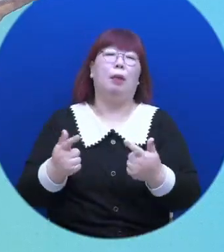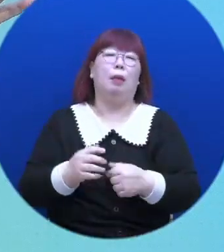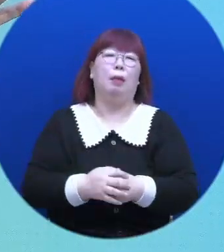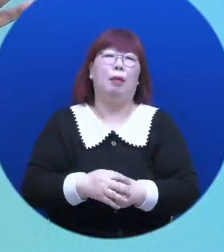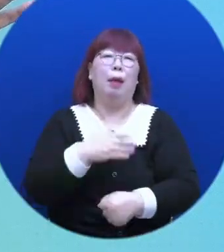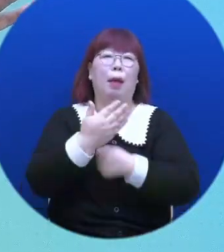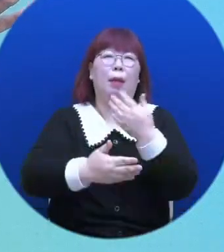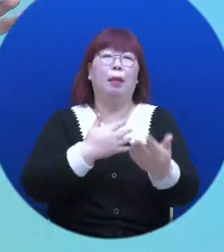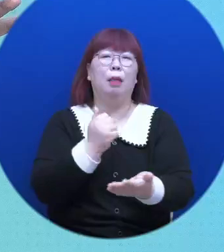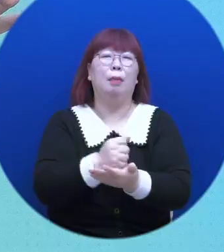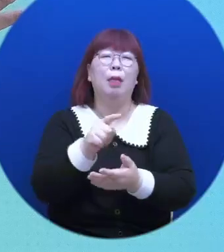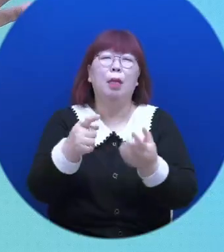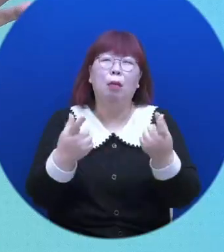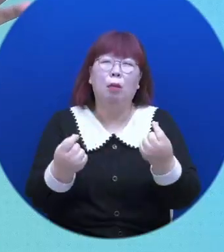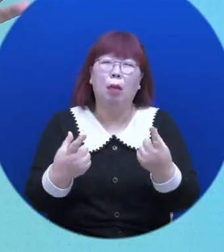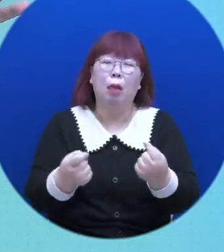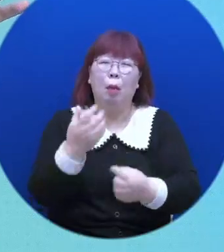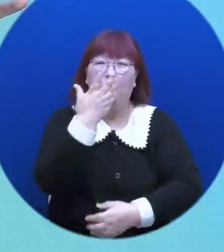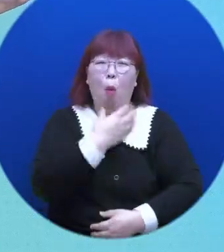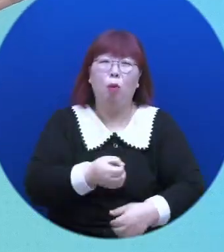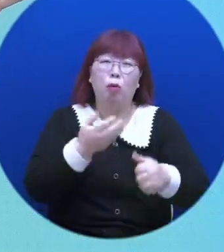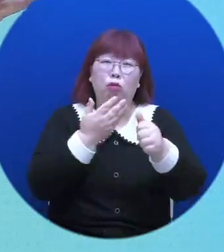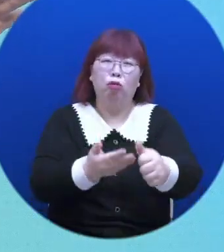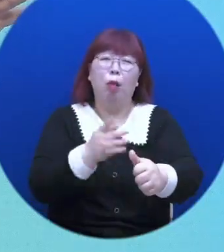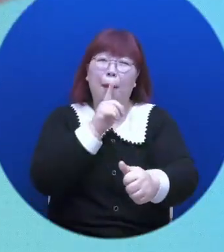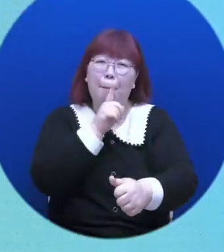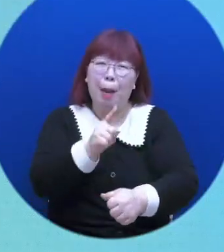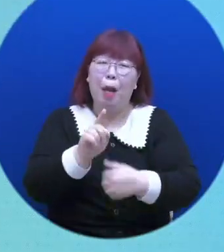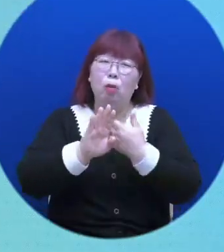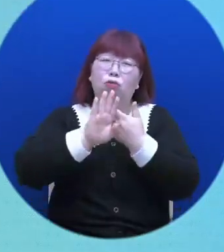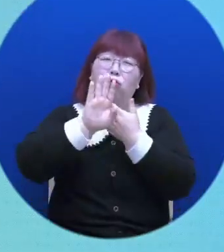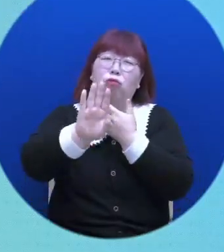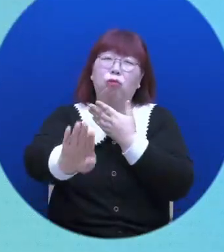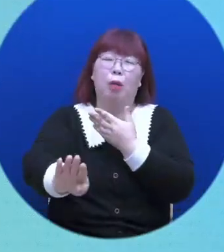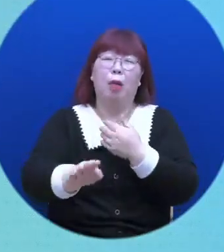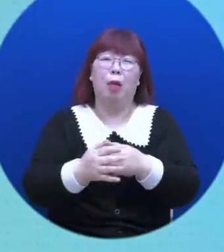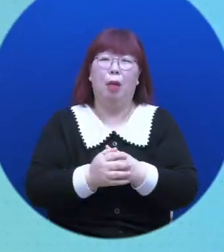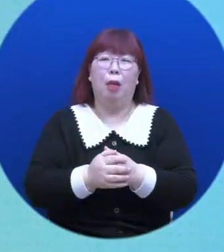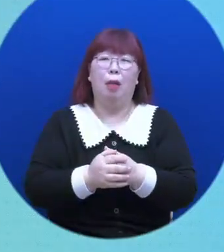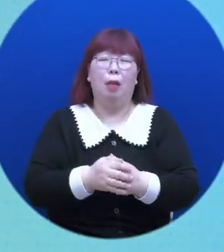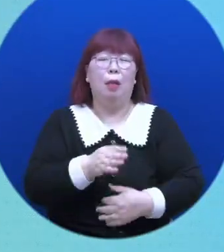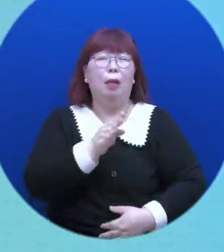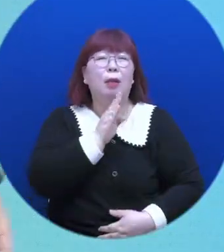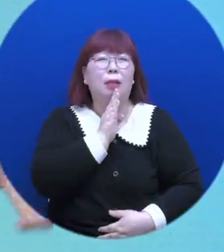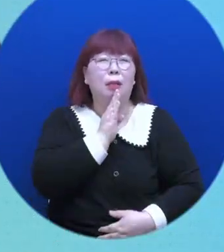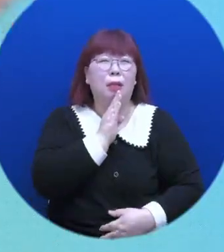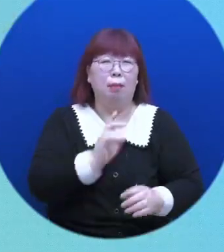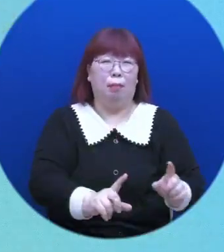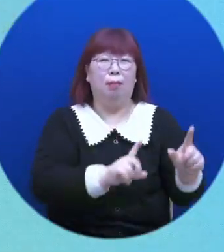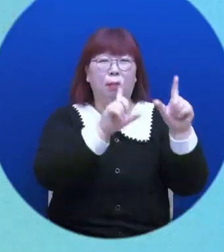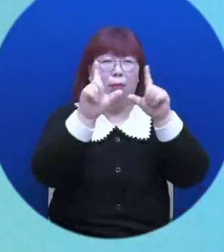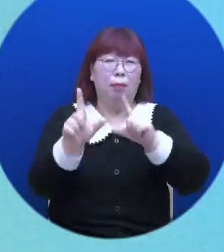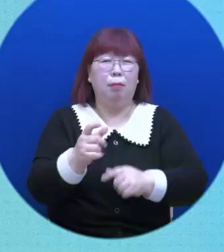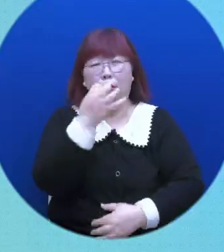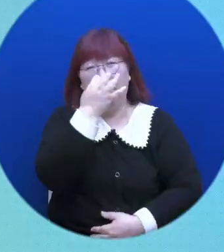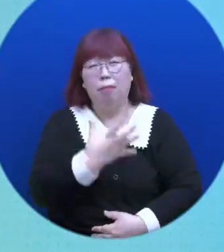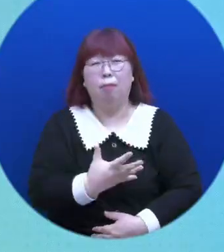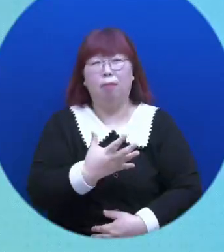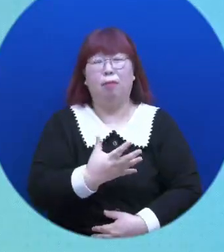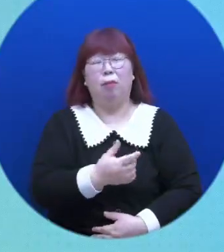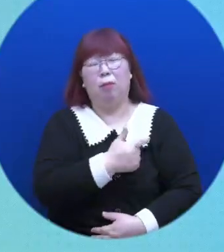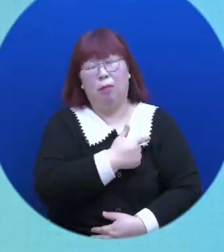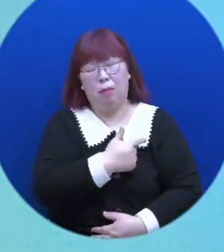하나님이 이와 같이 복을 준다고 해놓고 끄집어냈는데 실제 삶은 고단한 인생이에요.